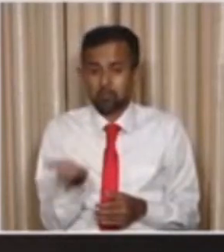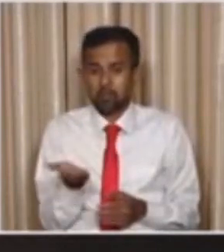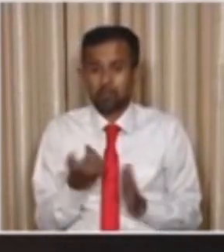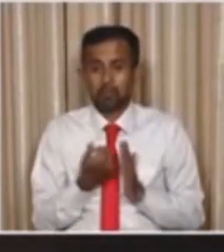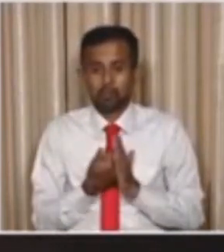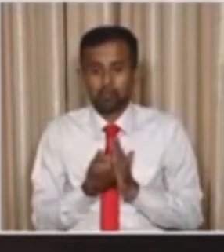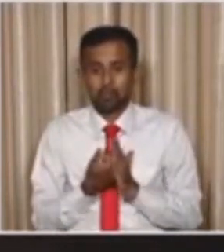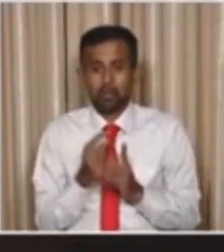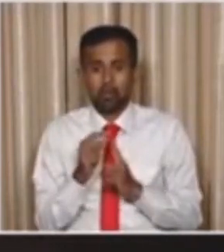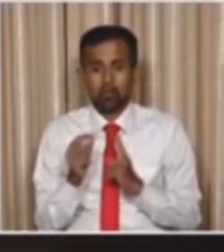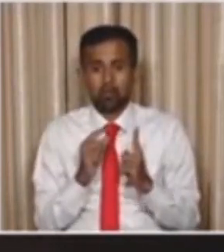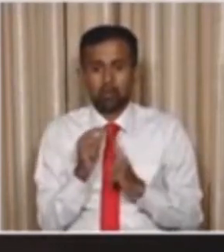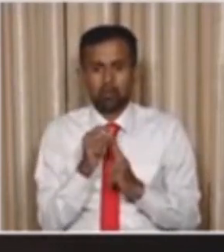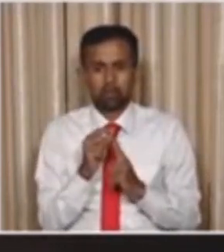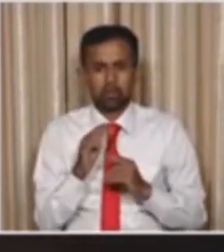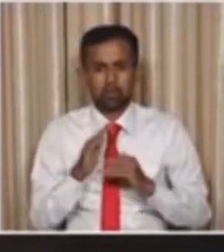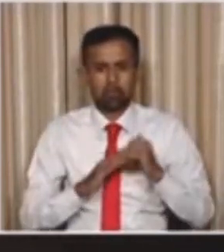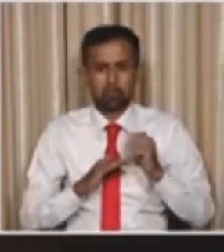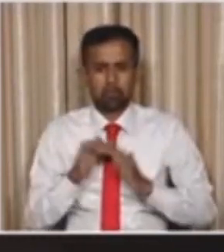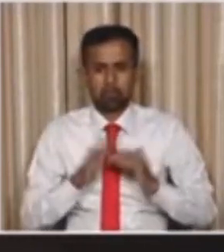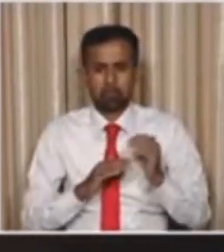උත්තරීතර මන්ත්‍රී ධූරය පාවිච්චි කරන